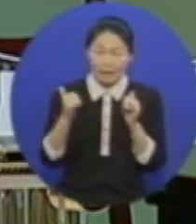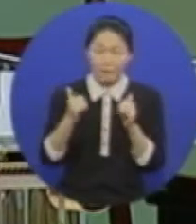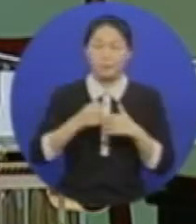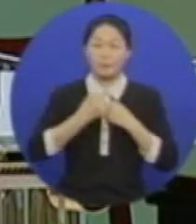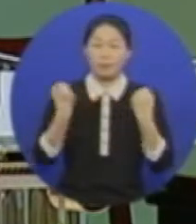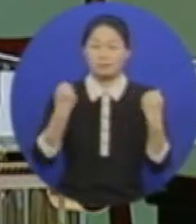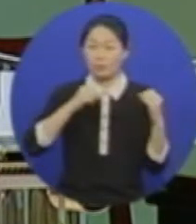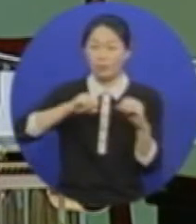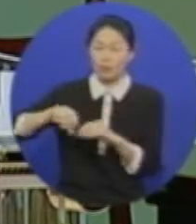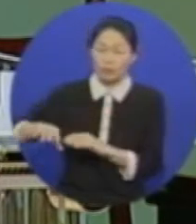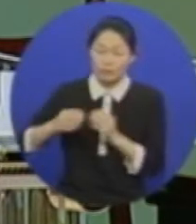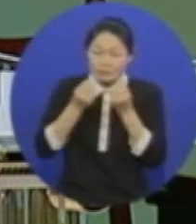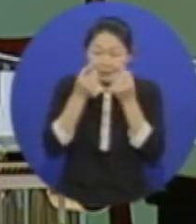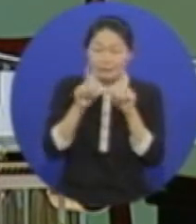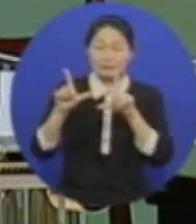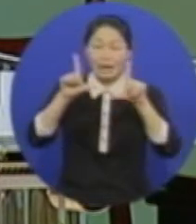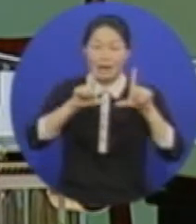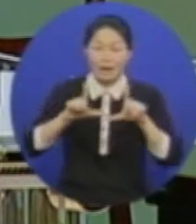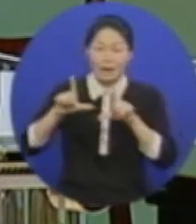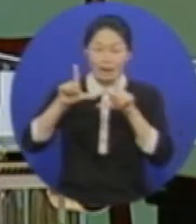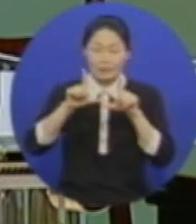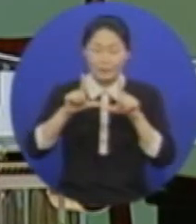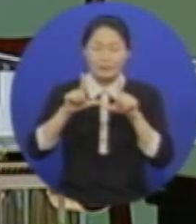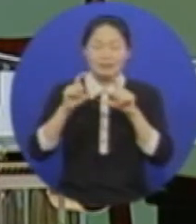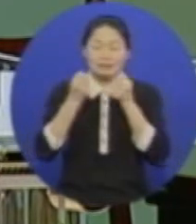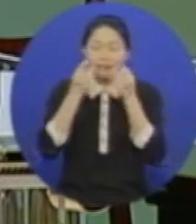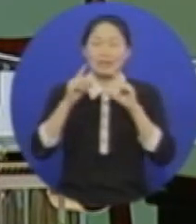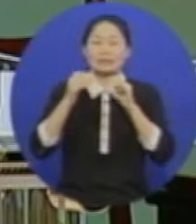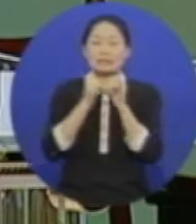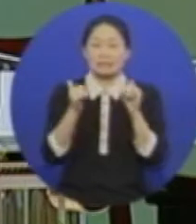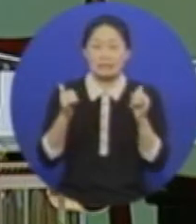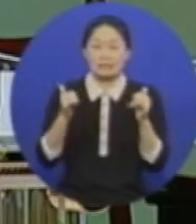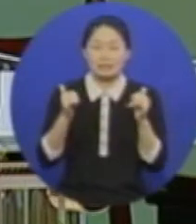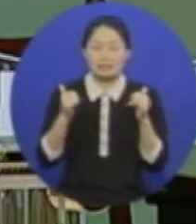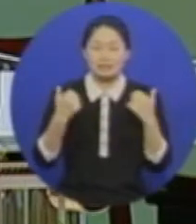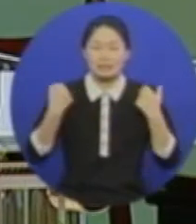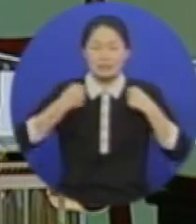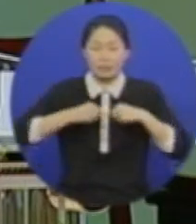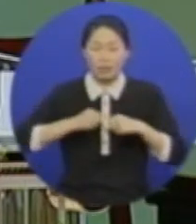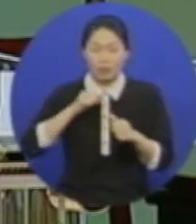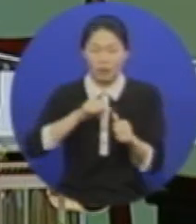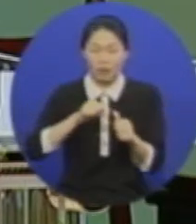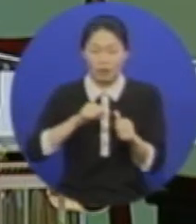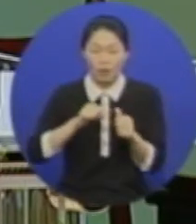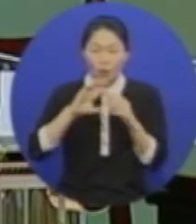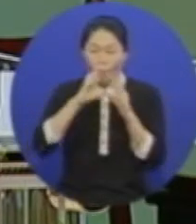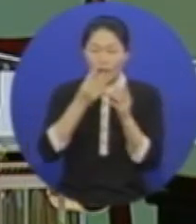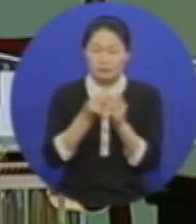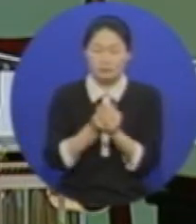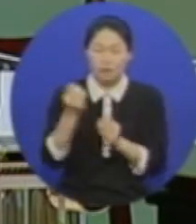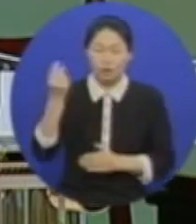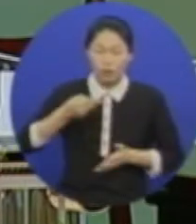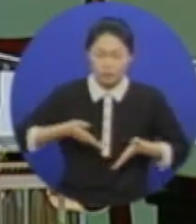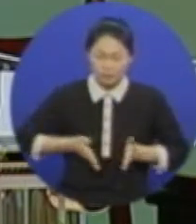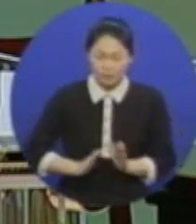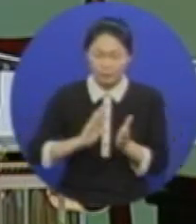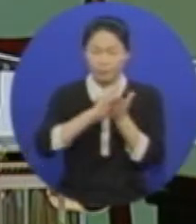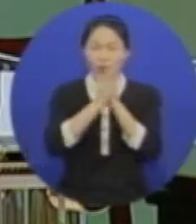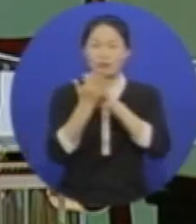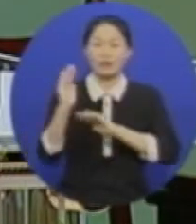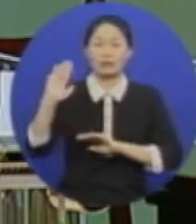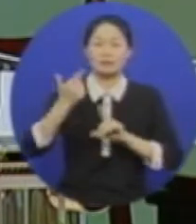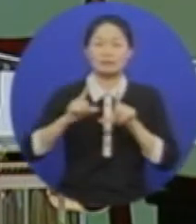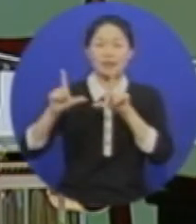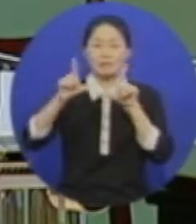새 삶을 새 사람을 입으라 완전히 거듭나는 변화된 삶을 살라 는 뜻이죠